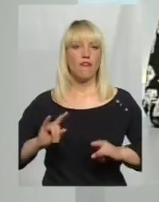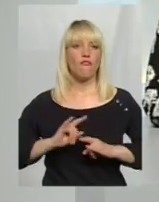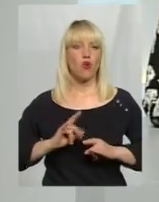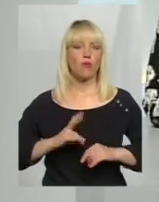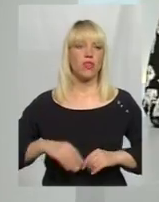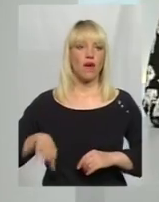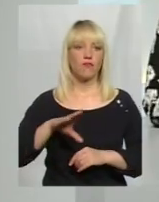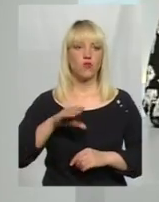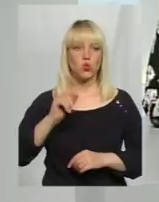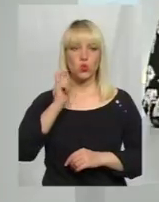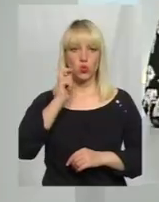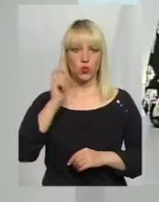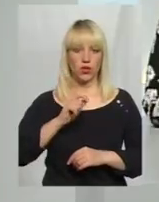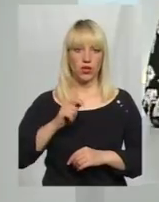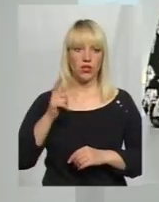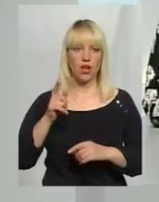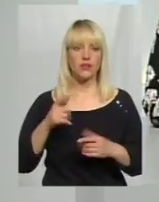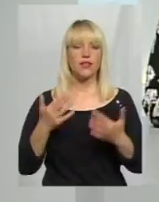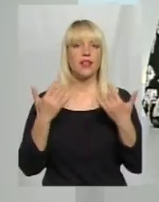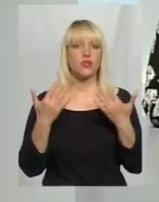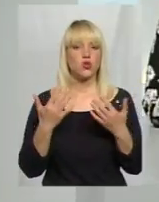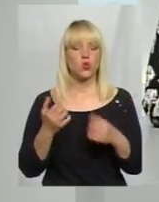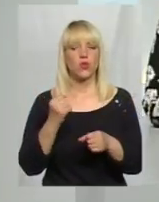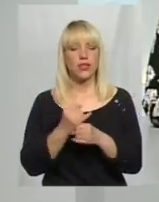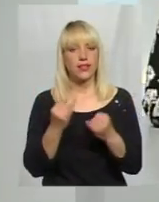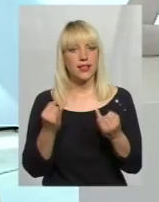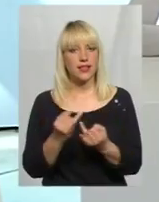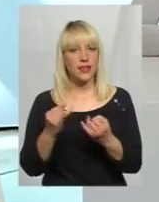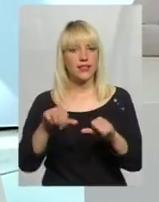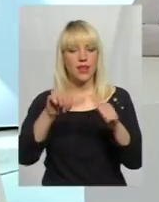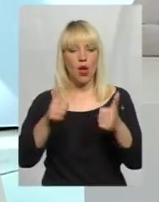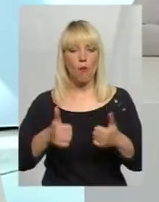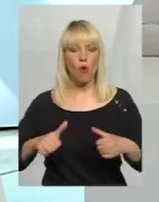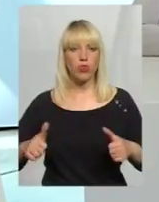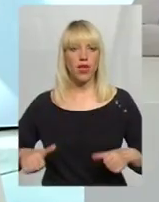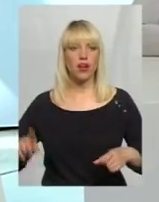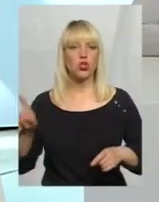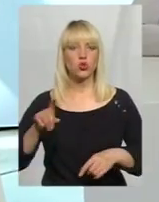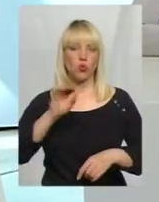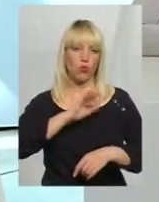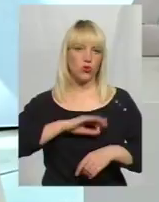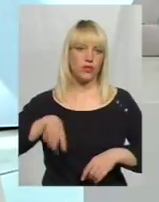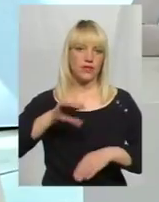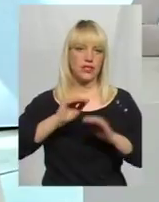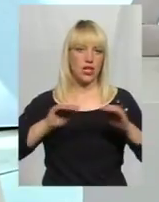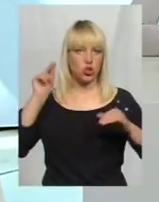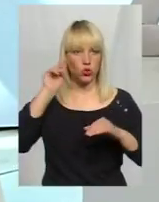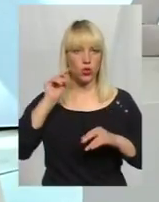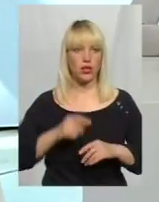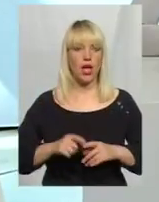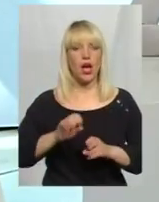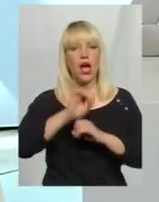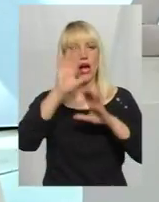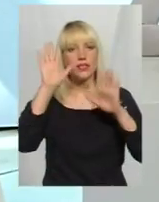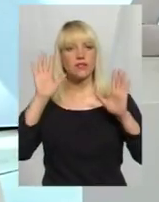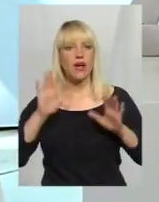есть они настолько делают интересные модели, что пользуются все школьники. А свадебные платья Палардия по